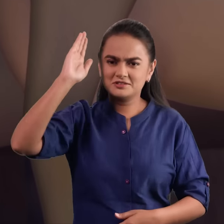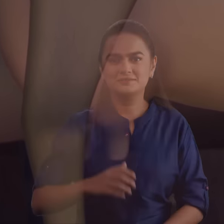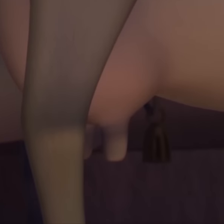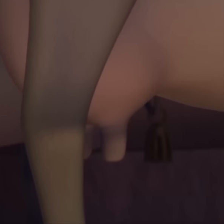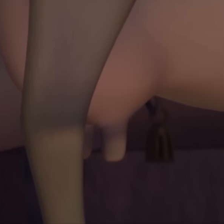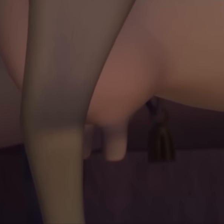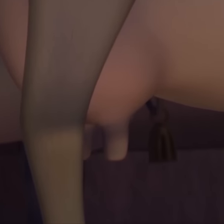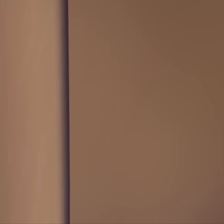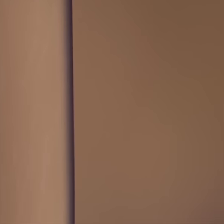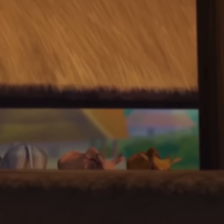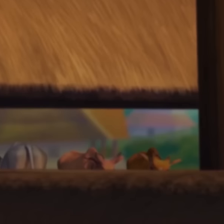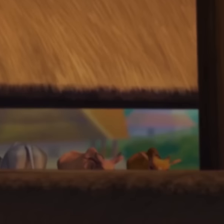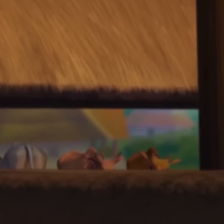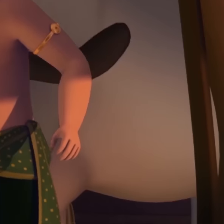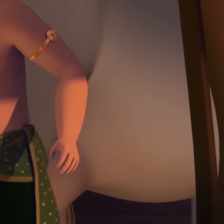मित्र।